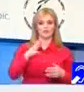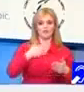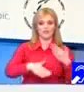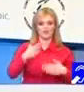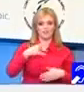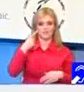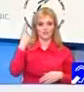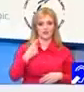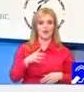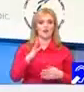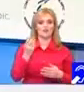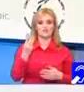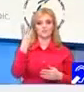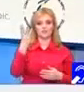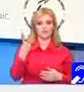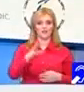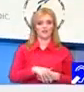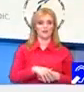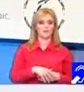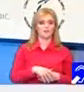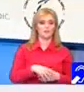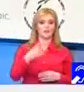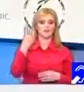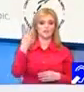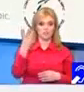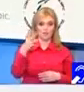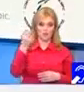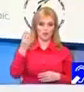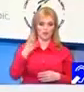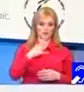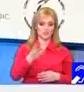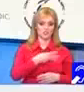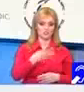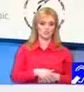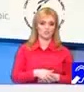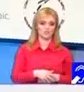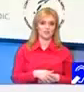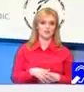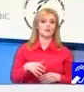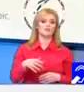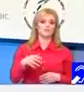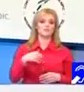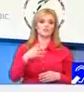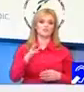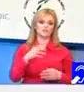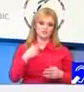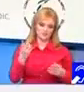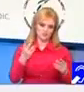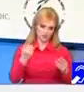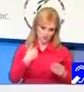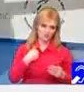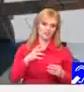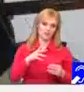este unul dintre cei trei eroi ai campaniei Nici o scuză din România, care te îndeamnă să renunți la scuze și să începi să faci